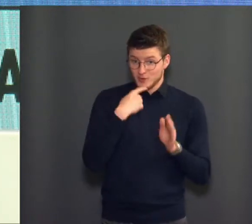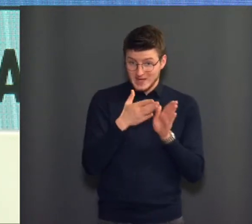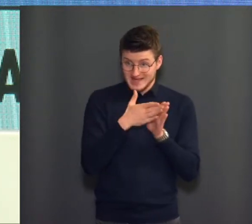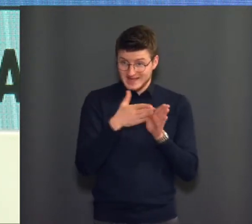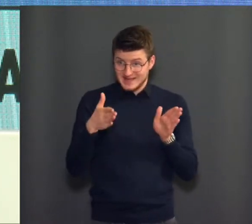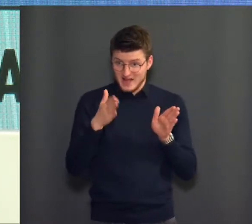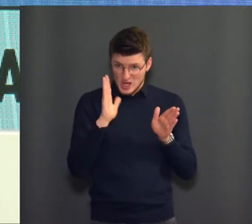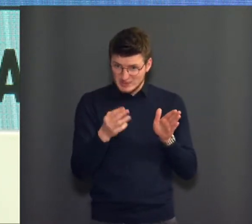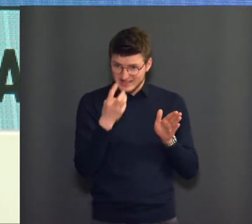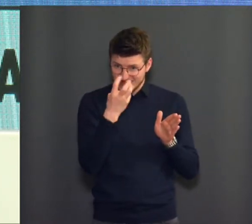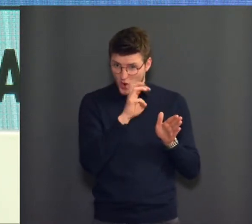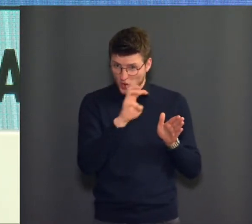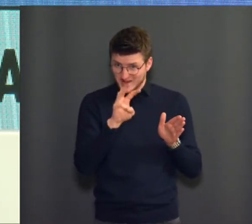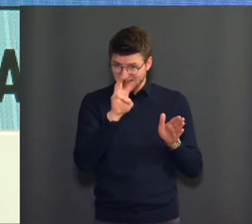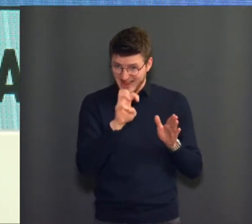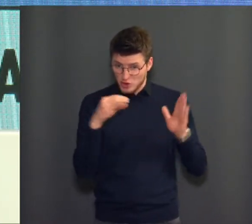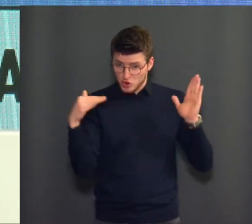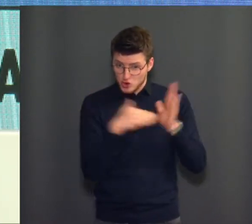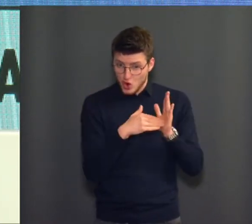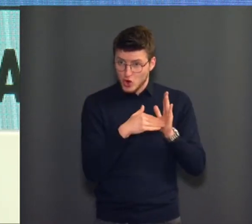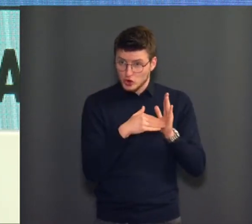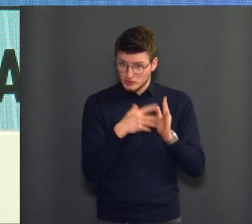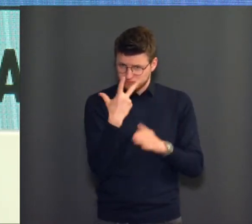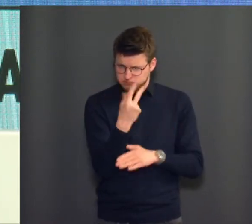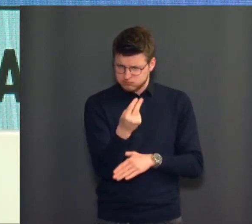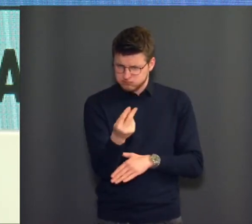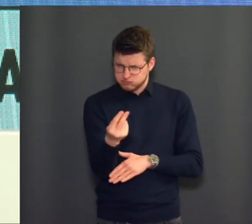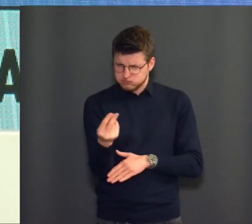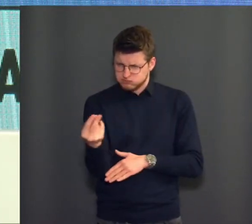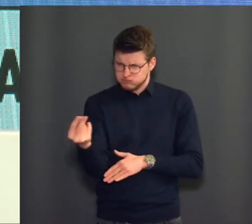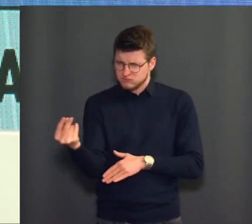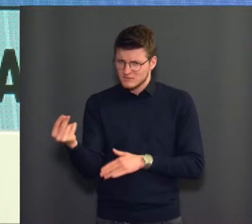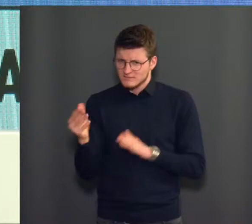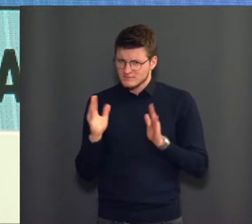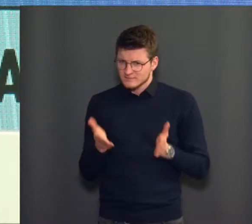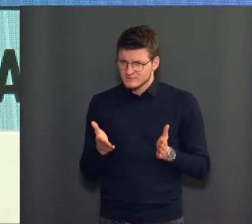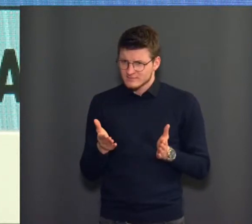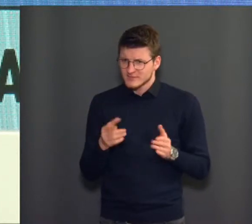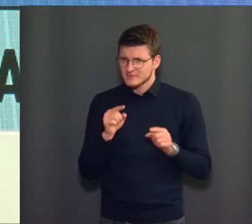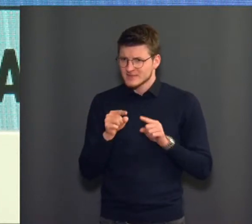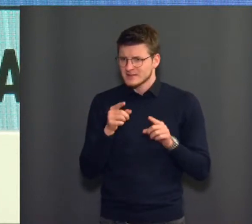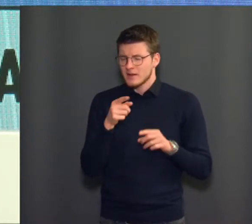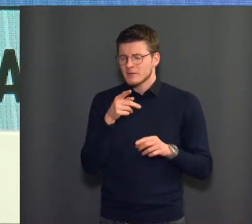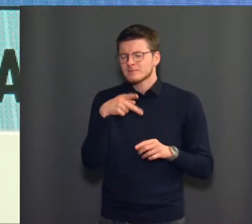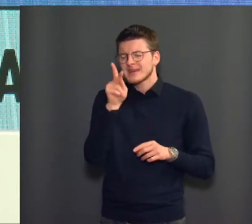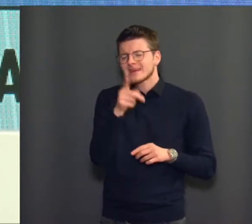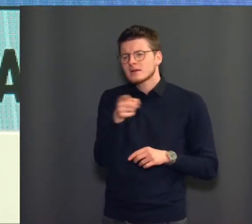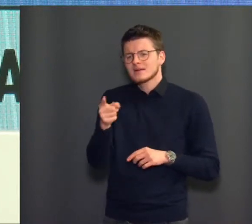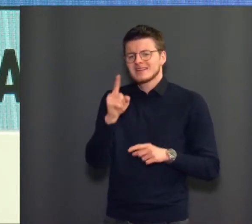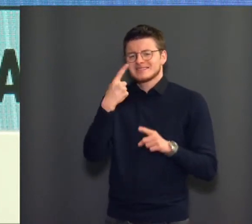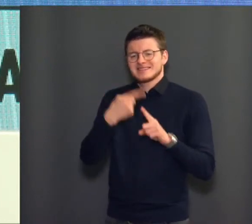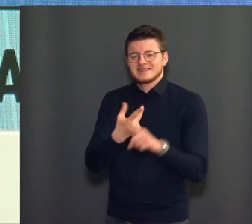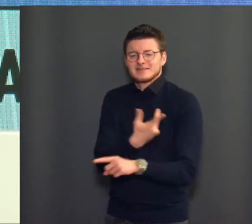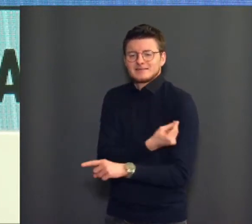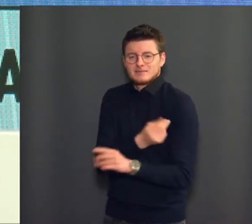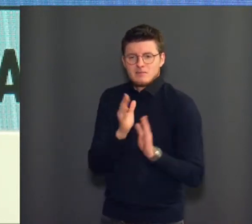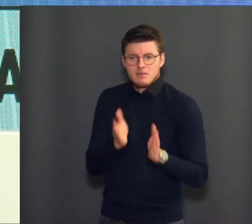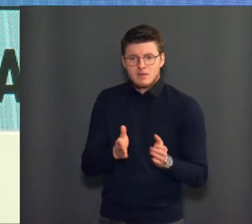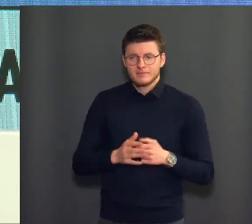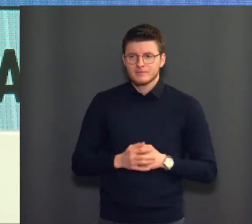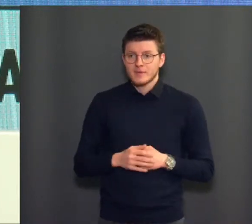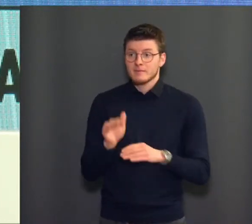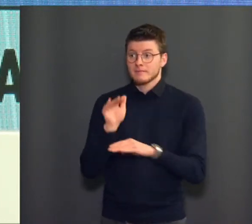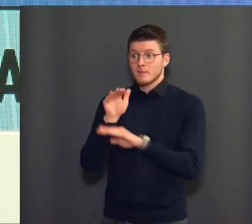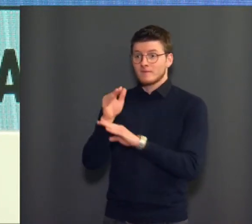voornamelijk om eerste dosissen. 39% van de 65-plussers heeft ondertussen een